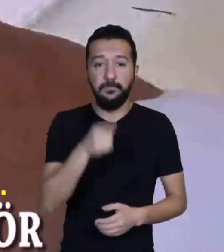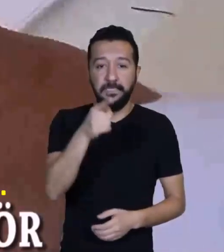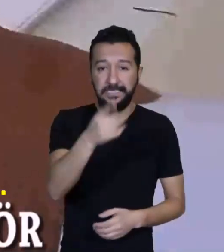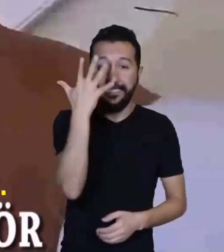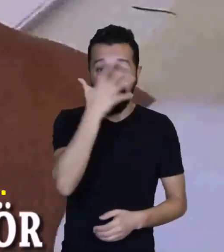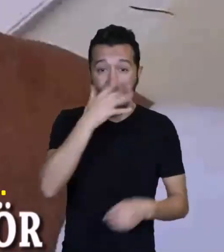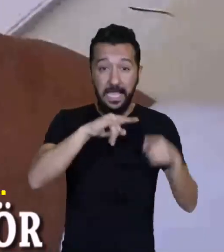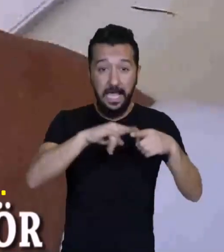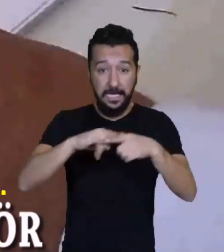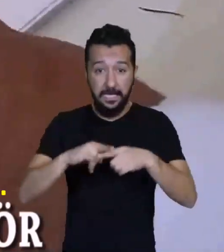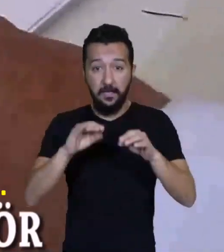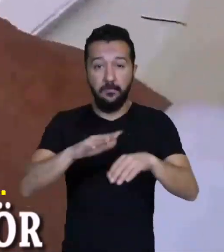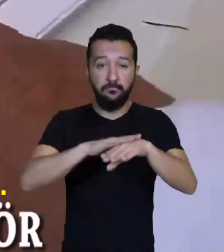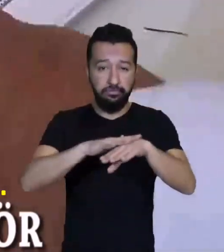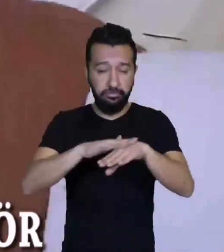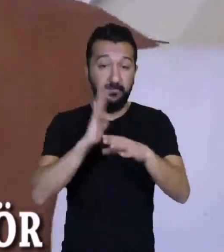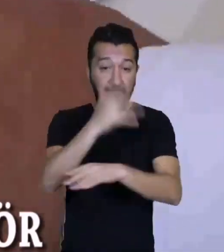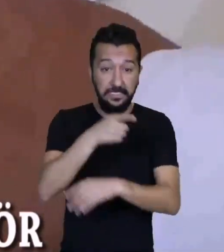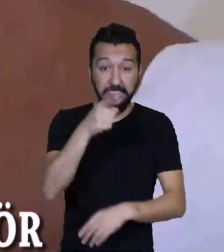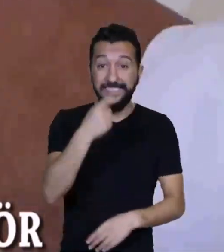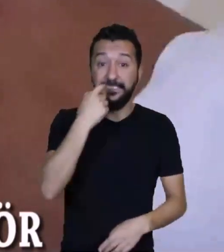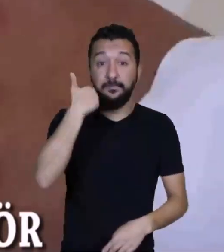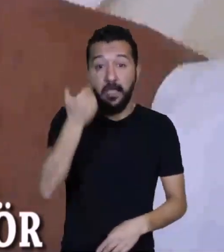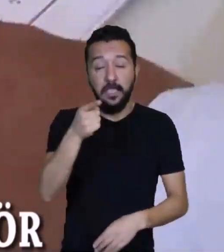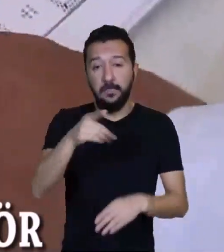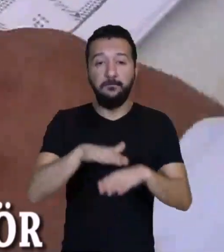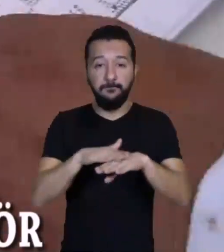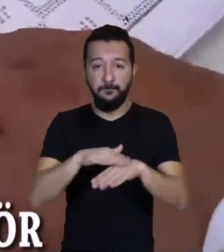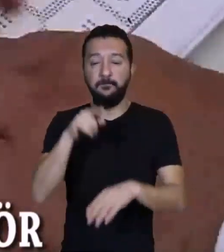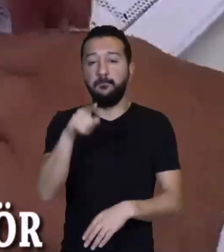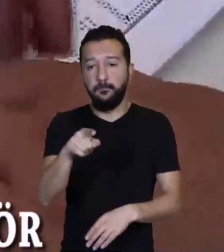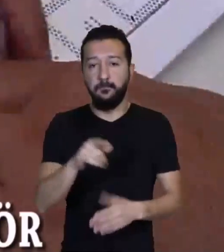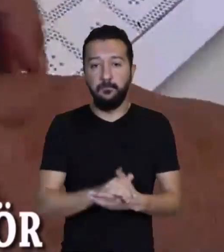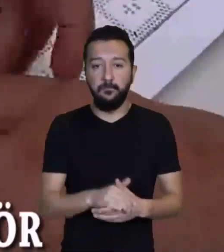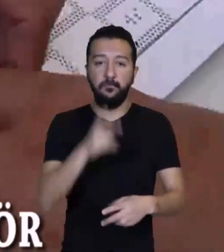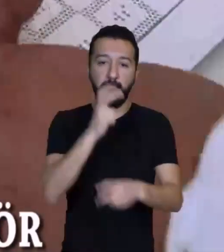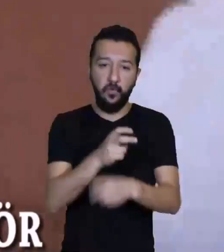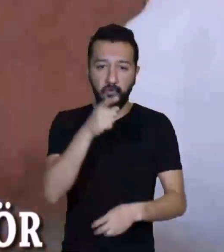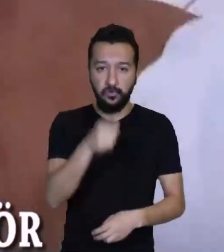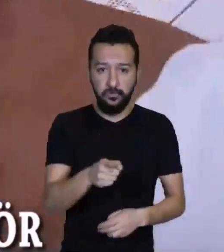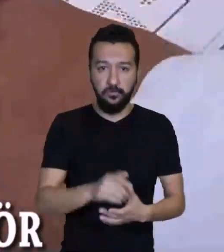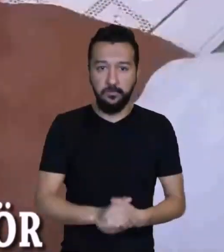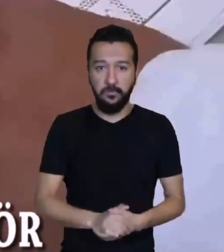Siyah kareler dolgulu. Evet. Beyaz kareler ise boş.